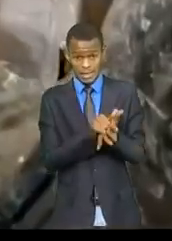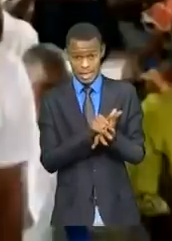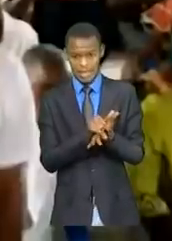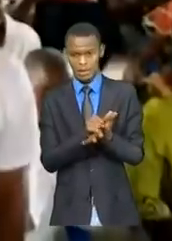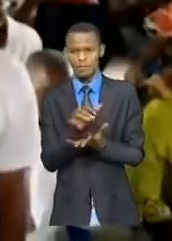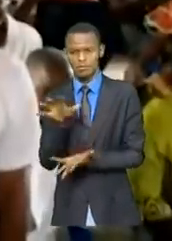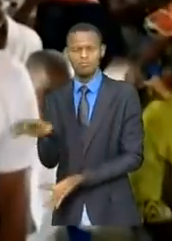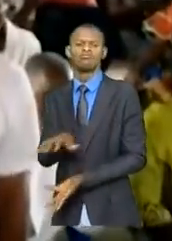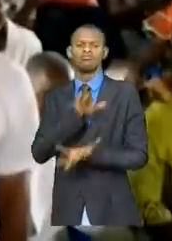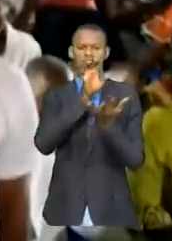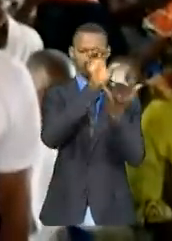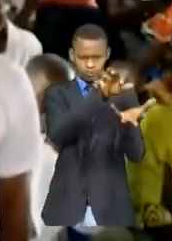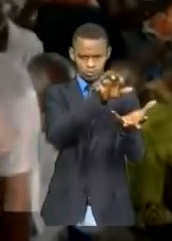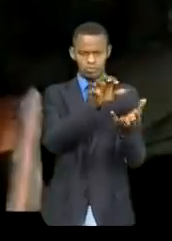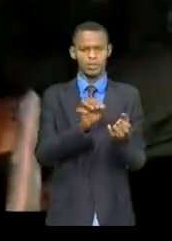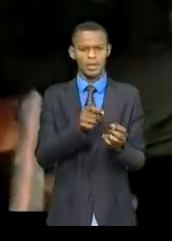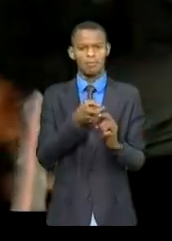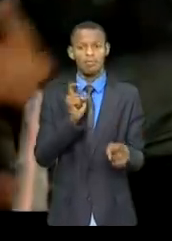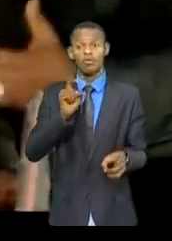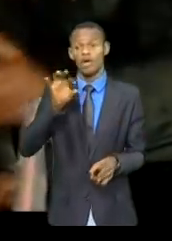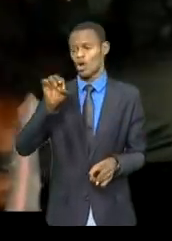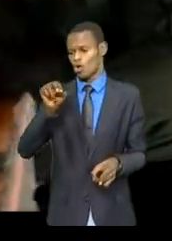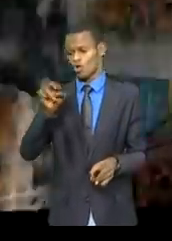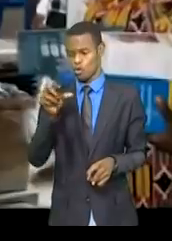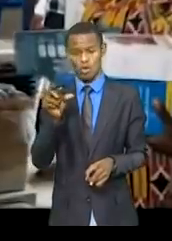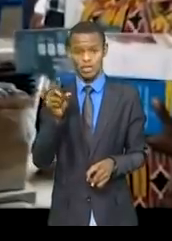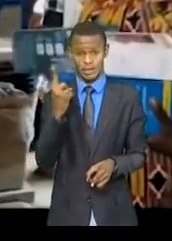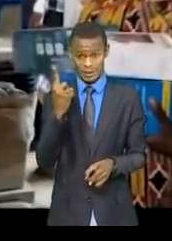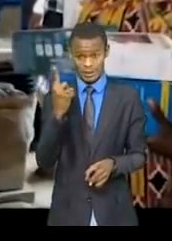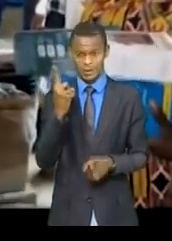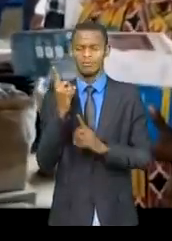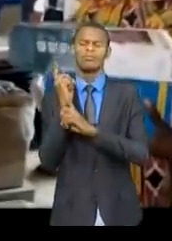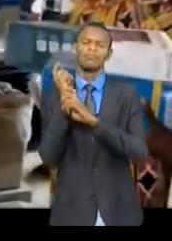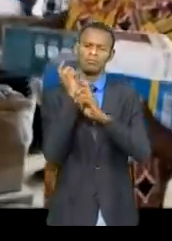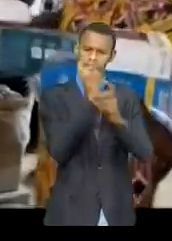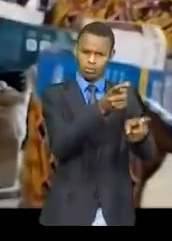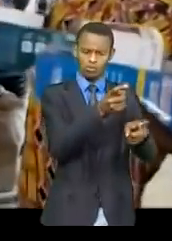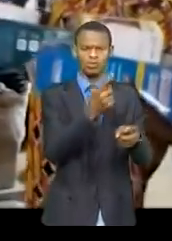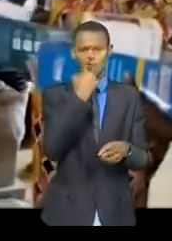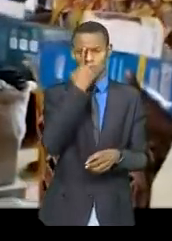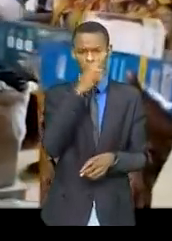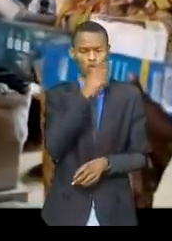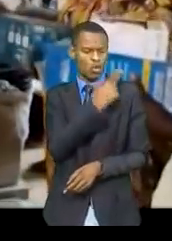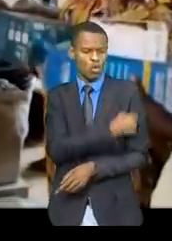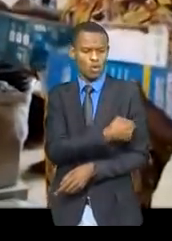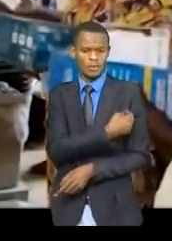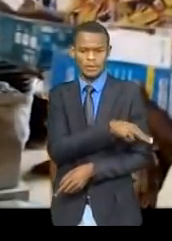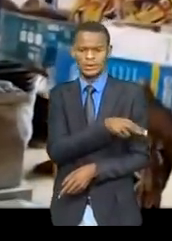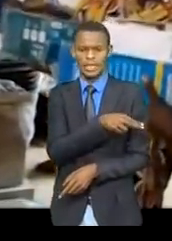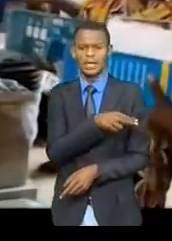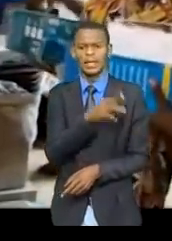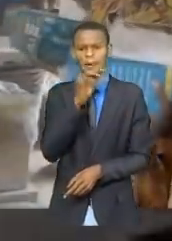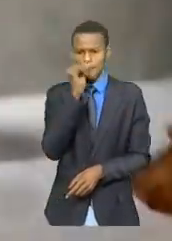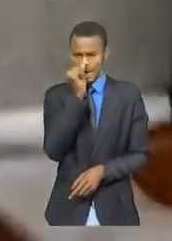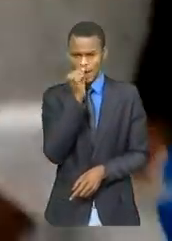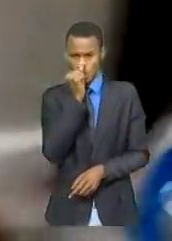dont de l'ONG Yamewa Développement Yamed en sigle à l'hôpital général de référence de Bossoubé, territoire de Koutou, province du Maïndombé. C'est